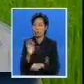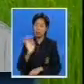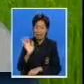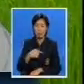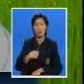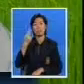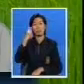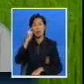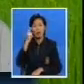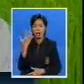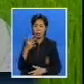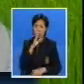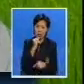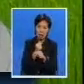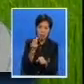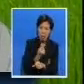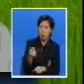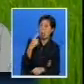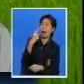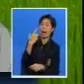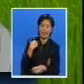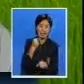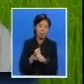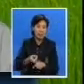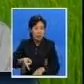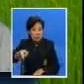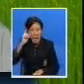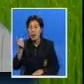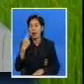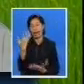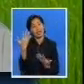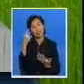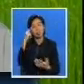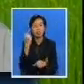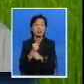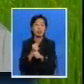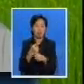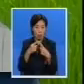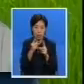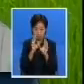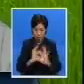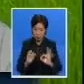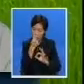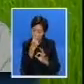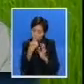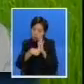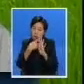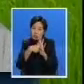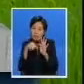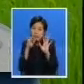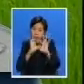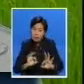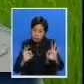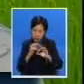านะแต่ว่าเราดูตามเหตุตามผล ครับ นะครับตามเหตุตามผลแล้วก็ตัดสินใจกันว่าไม่น่าที่จะสามารถทำโครงการจำน